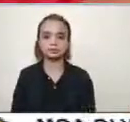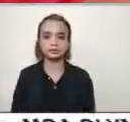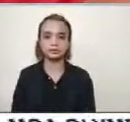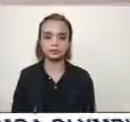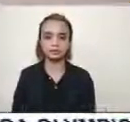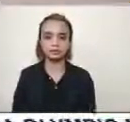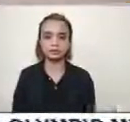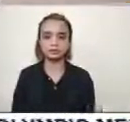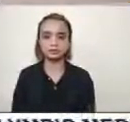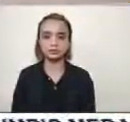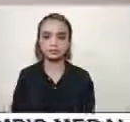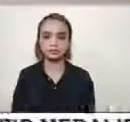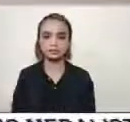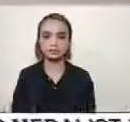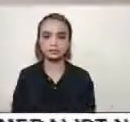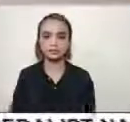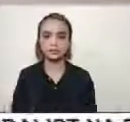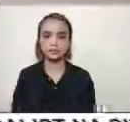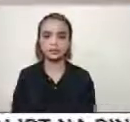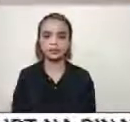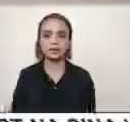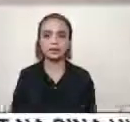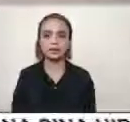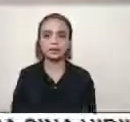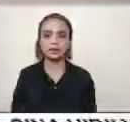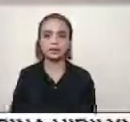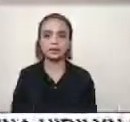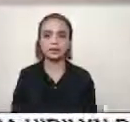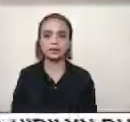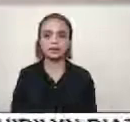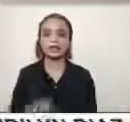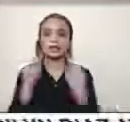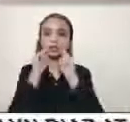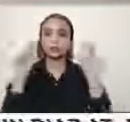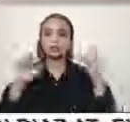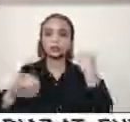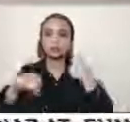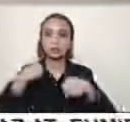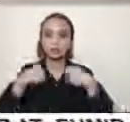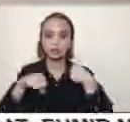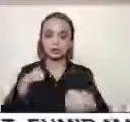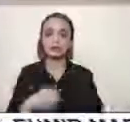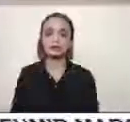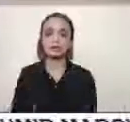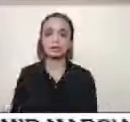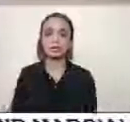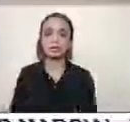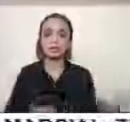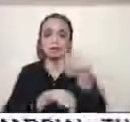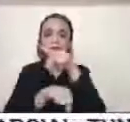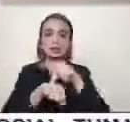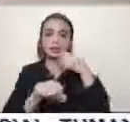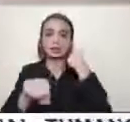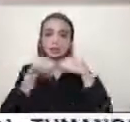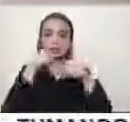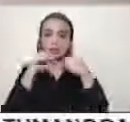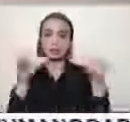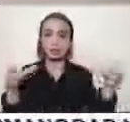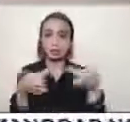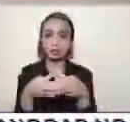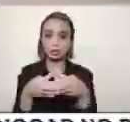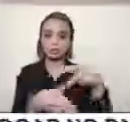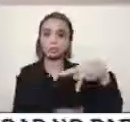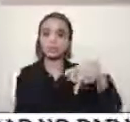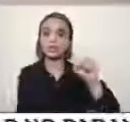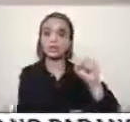Olympics. Susundan pa rin namin yung formula na ginagawa namin since 2016, 17, 18, 19. We will